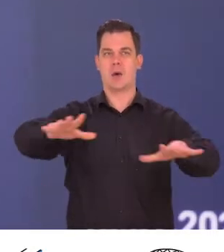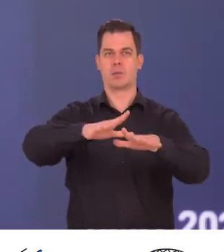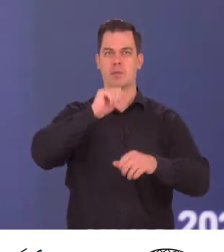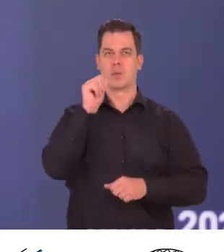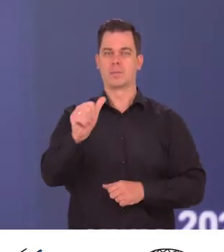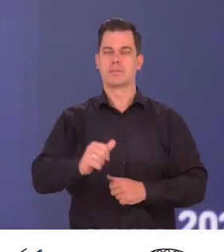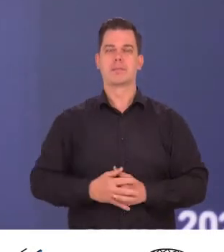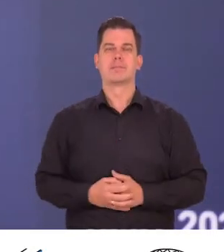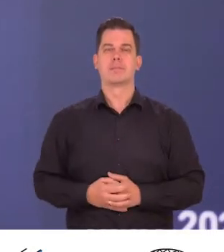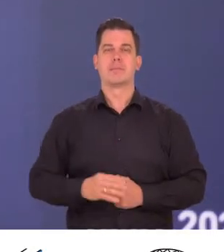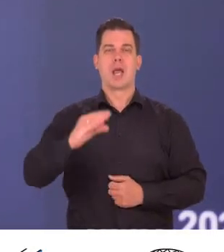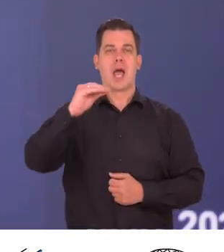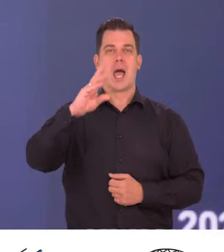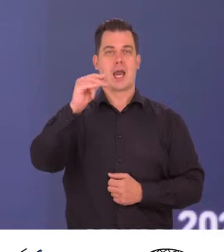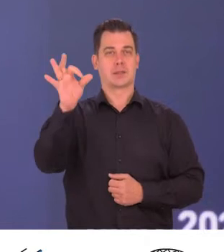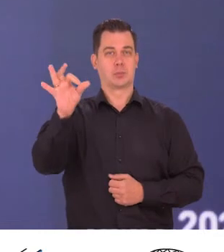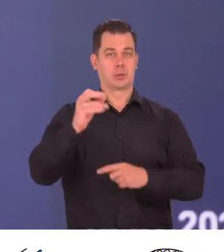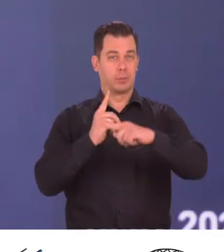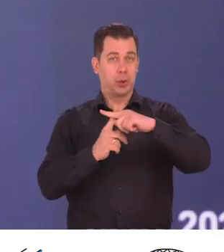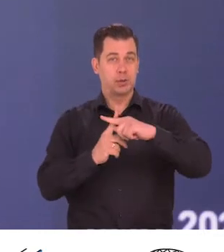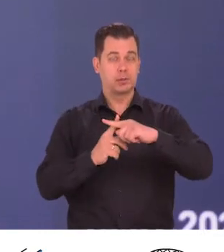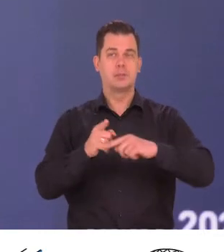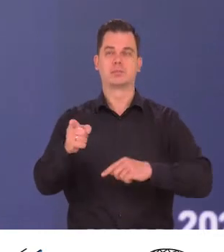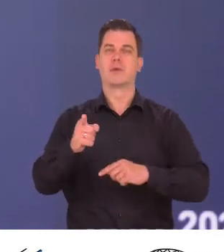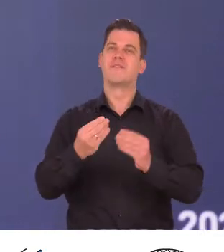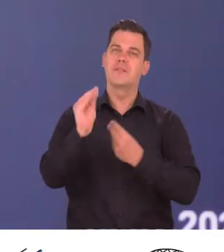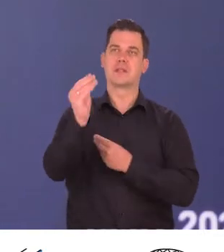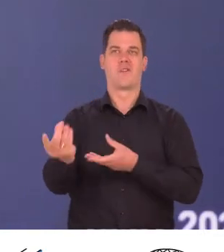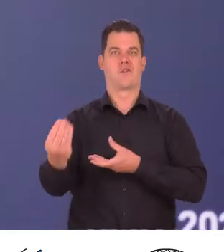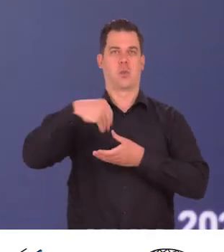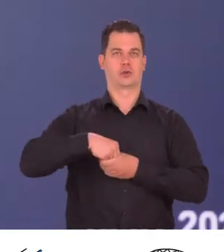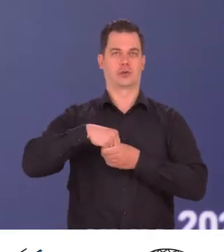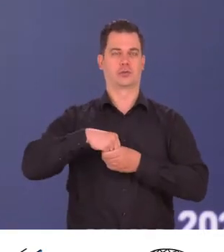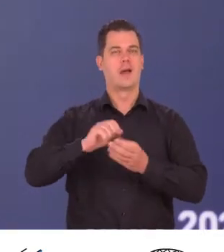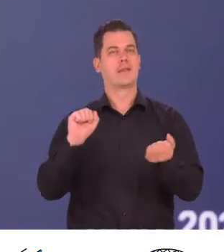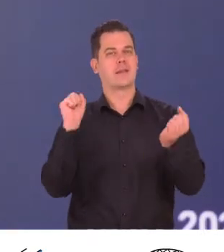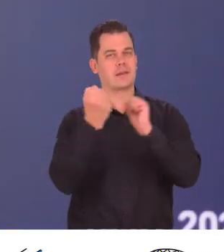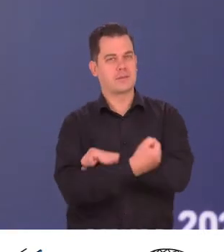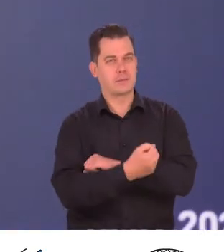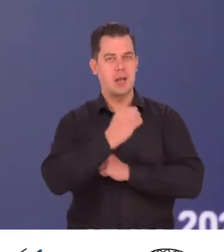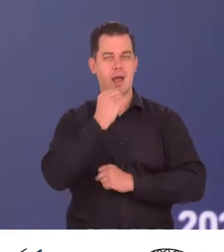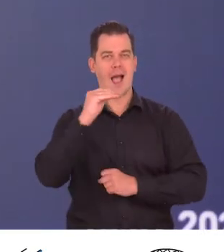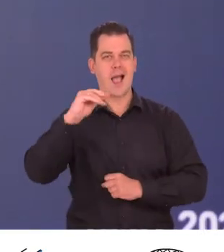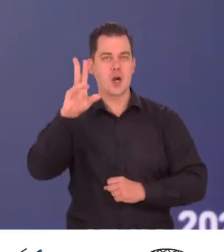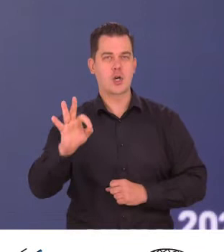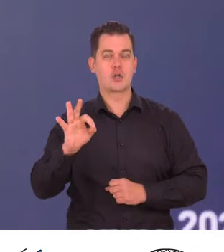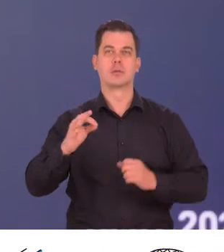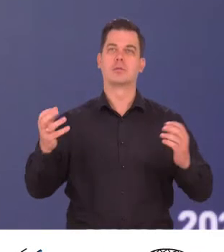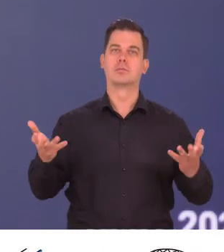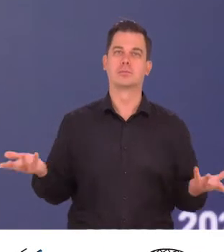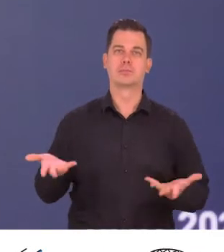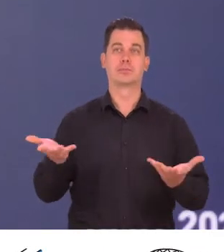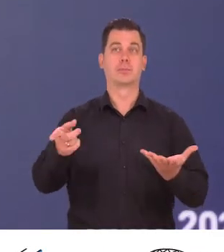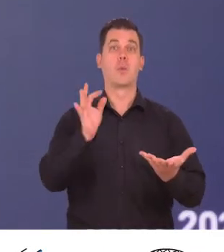Europie. W Erasmusie+ kładziemy dziś nacisk na włączenie społeczne, transformację ekologiczną i cyfrową oraz